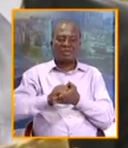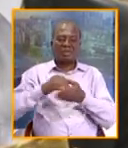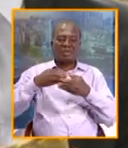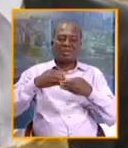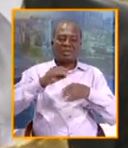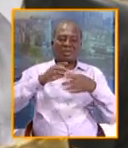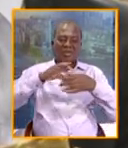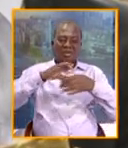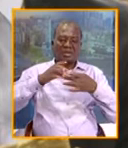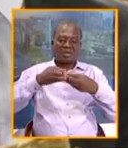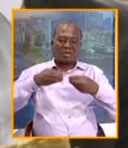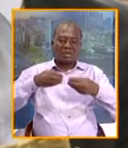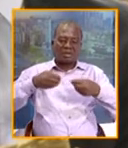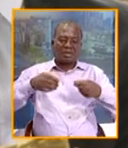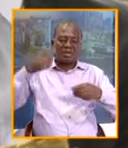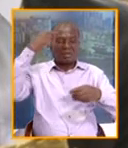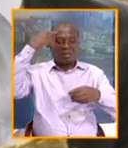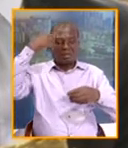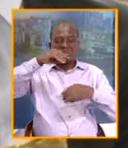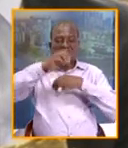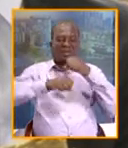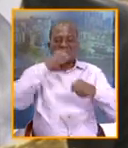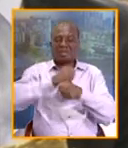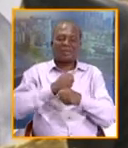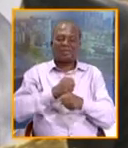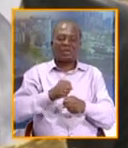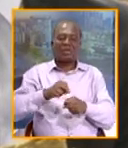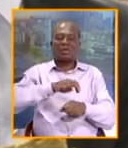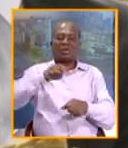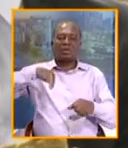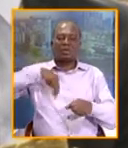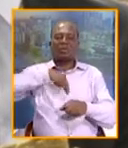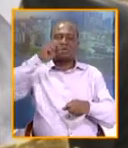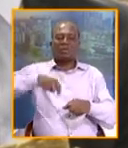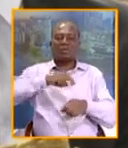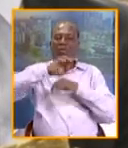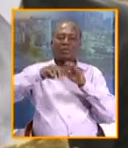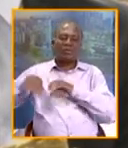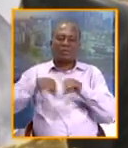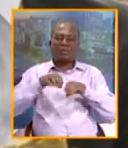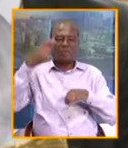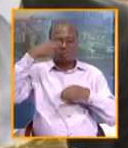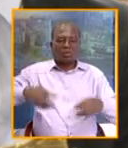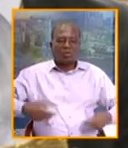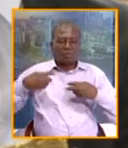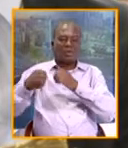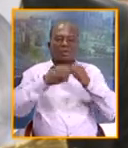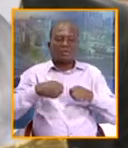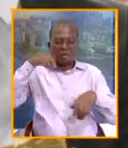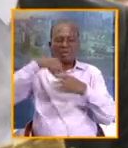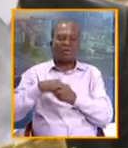décennies je crois qu'on doit tout faire pour vivre ensemble dans l'harmonie dans la tête